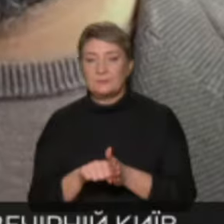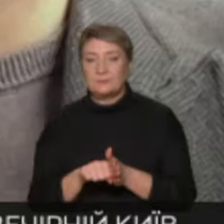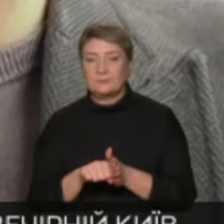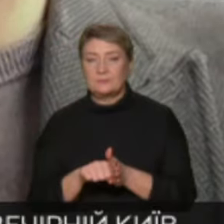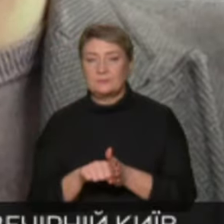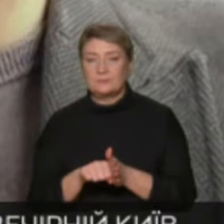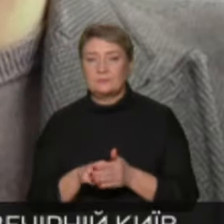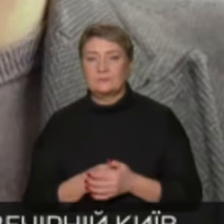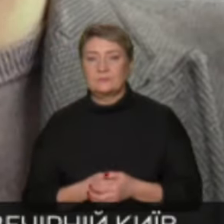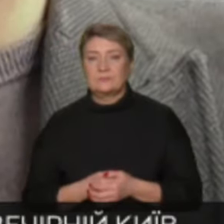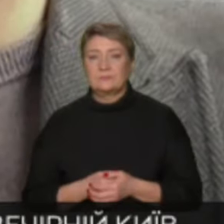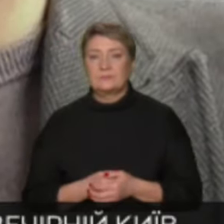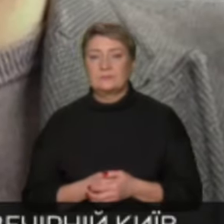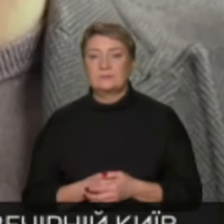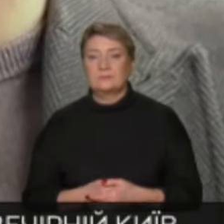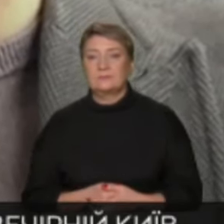Еще раз.